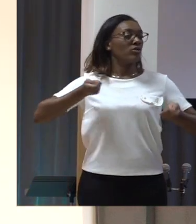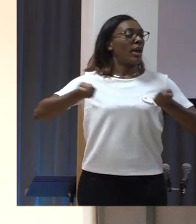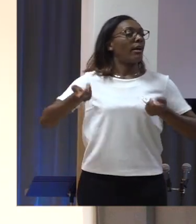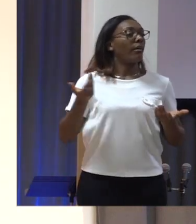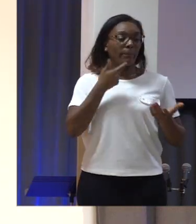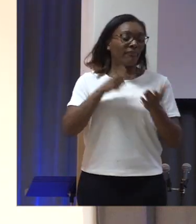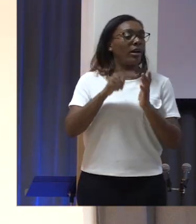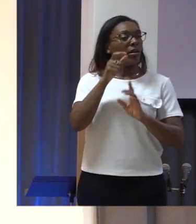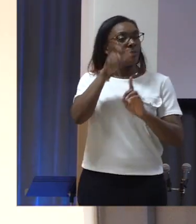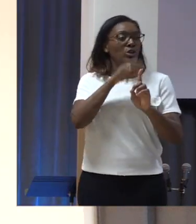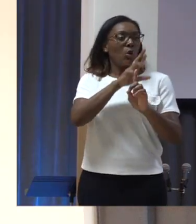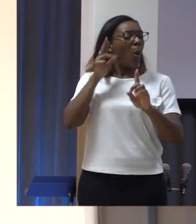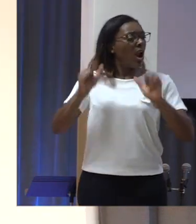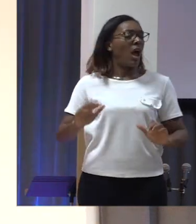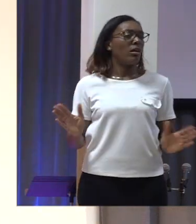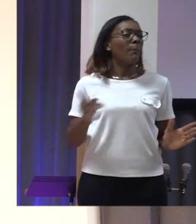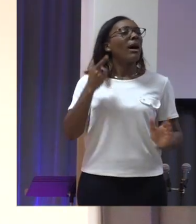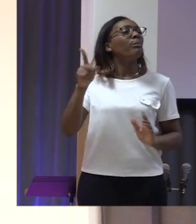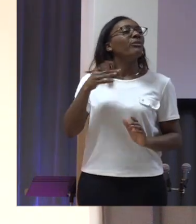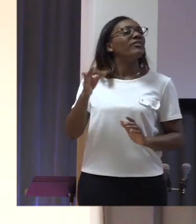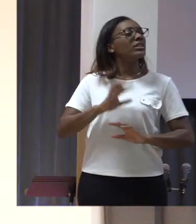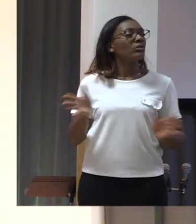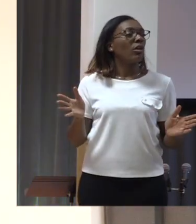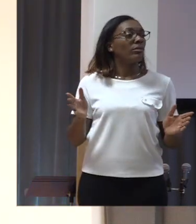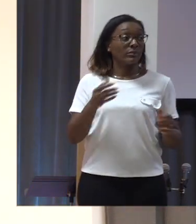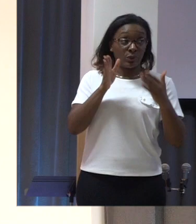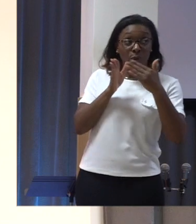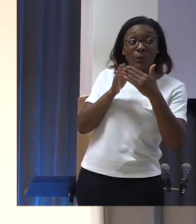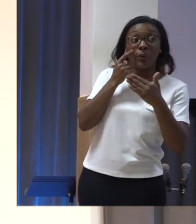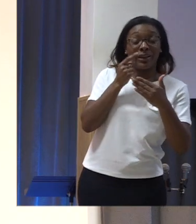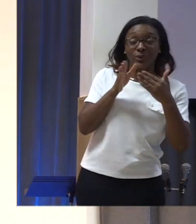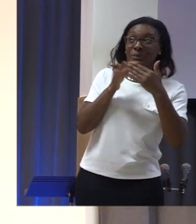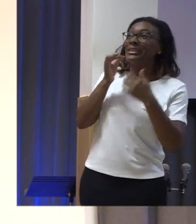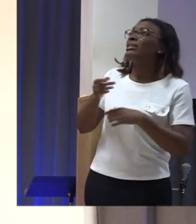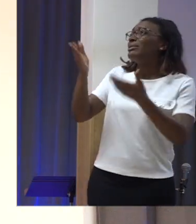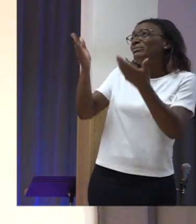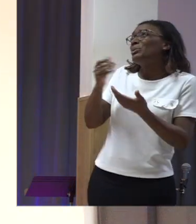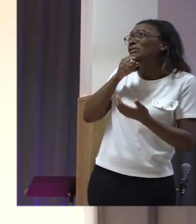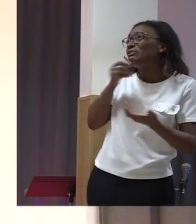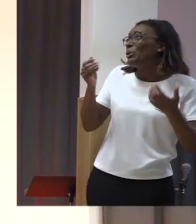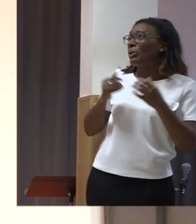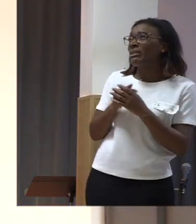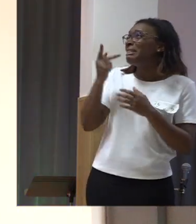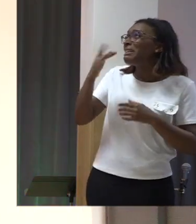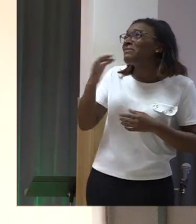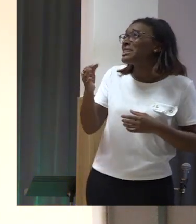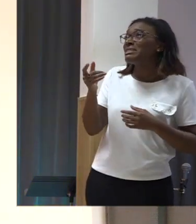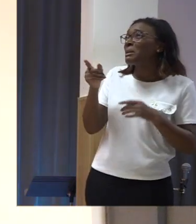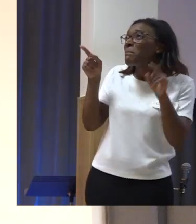Voici leur requête. Voici, tu es vieux et tes fils ne marchent point sur tes